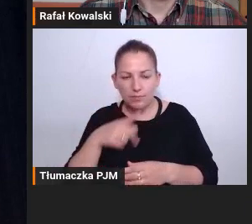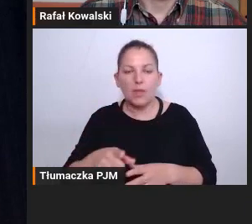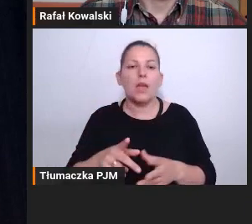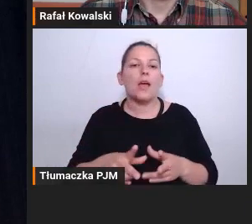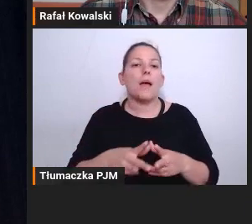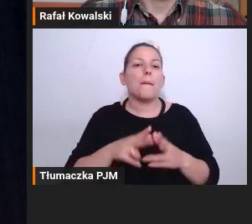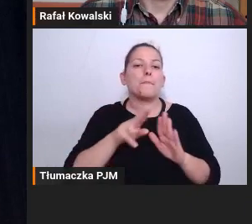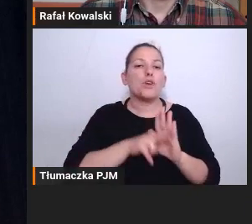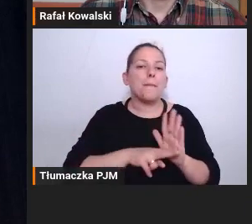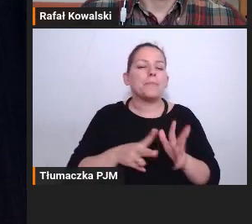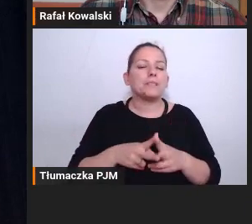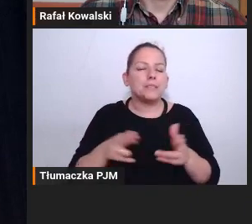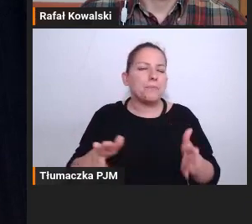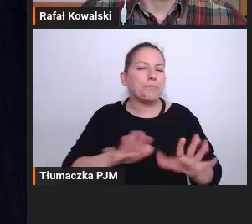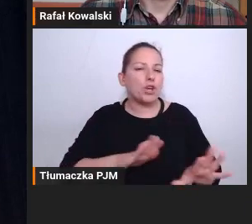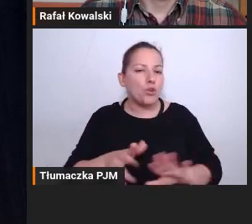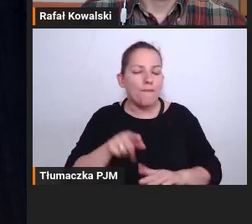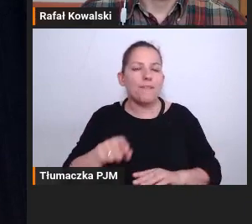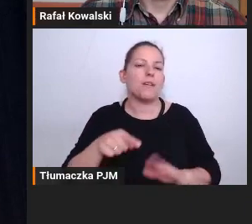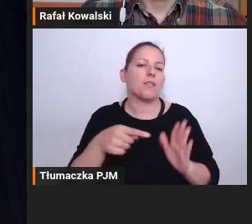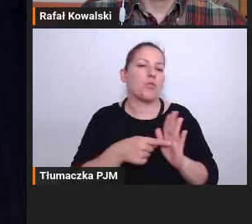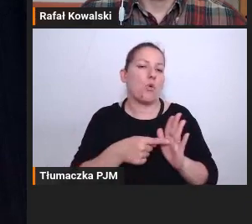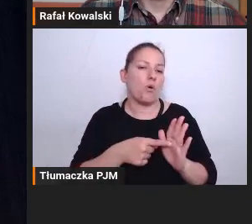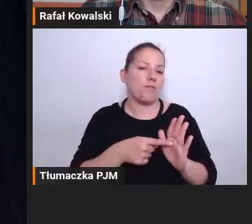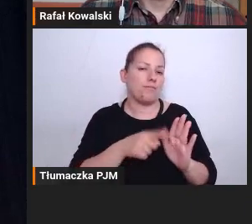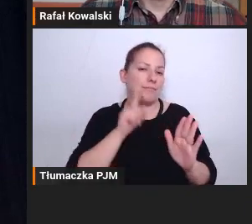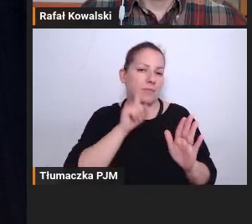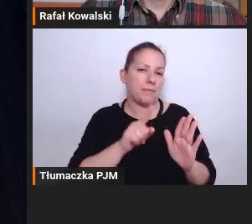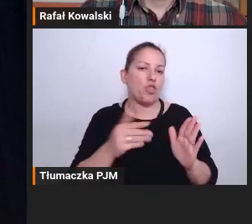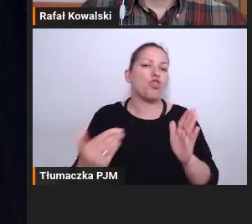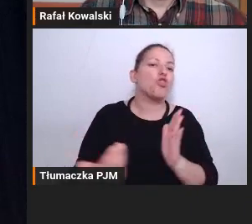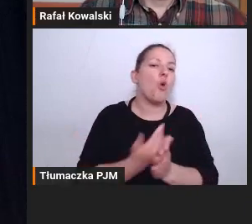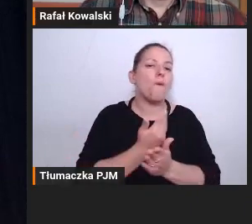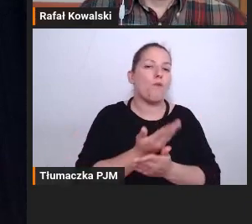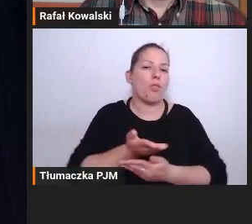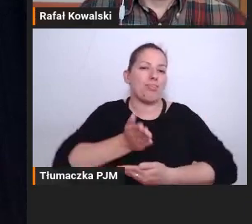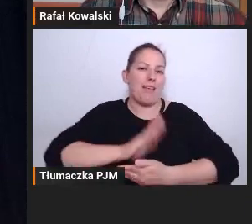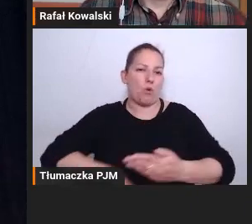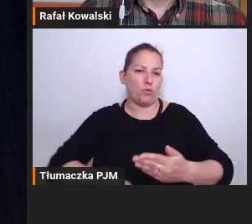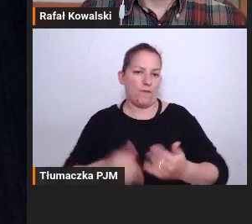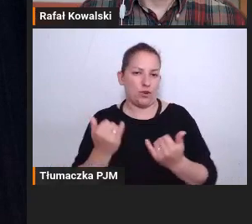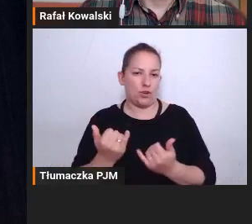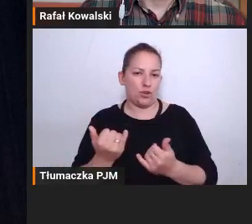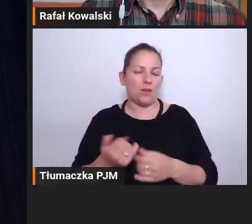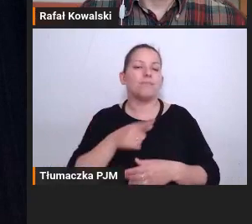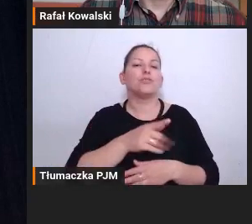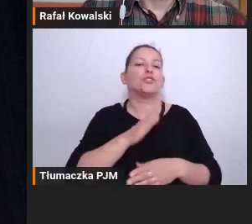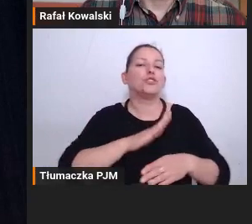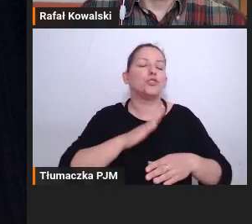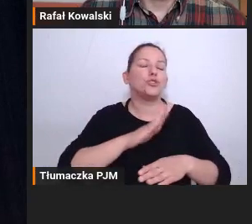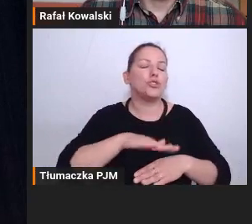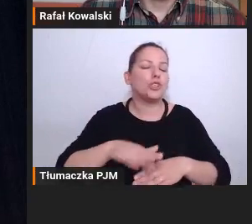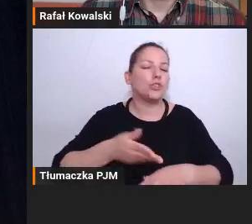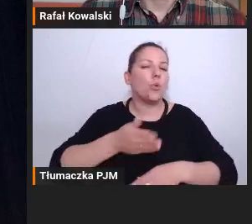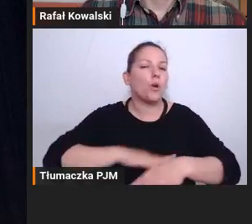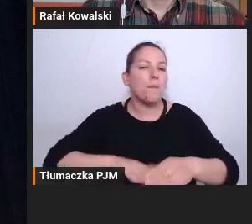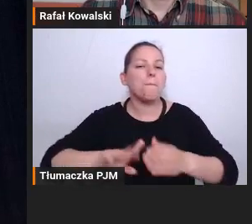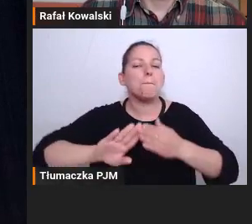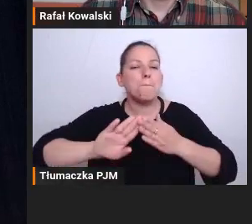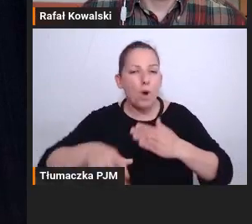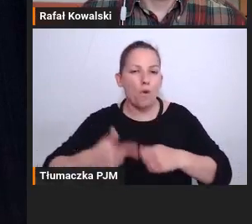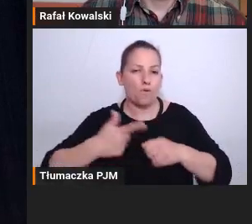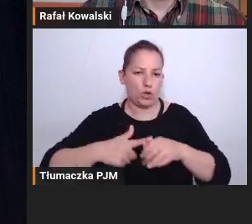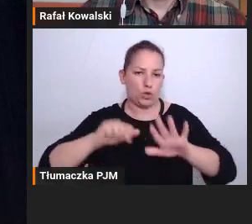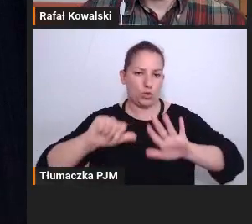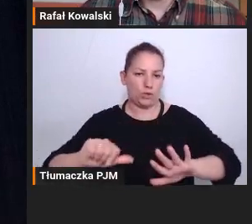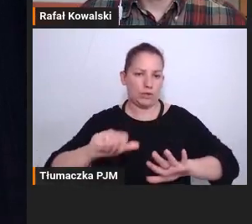mówi, że to dotyczy tak naprawdę nowonarodzonych dzieci, czyli dzieci, które urodziły się po